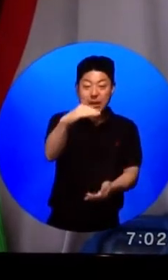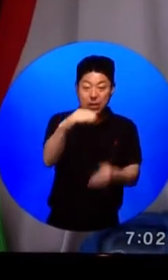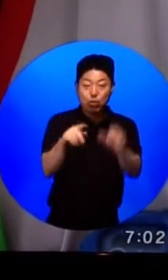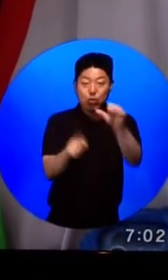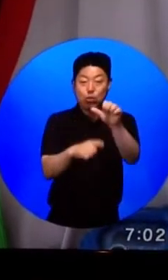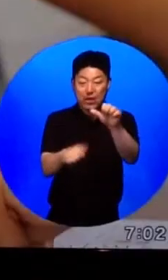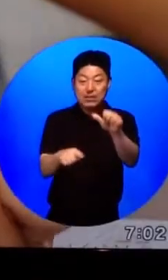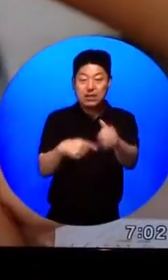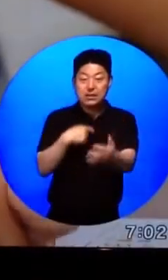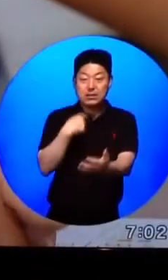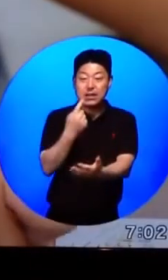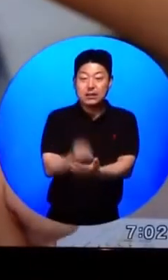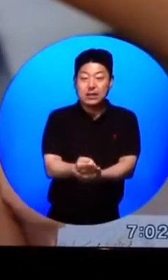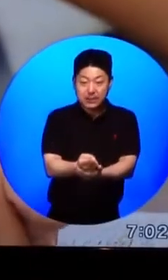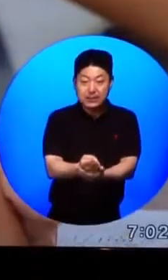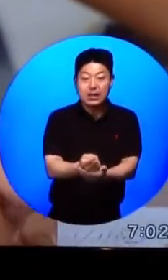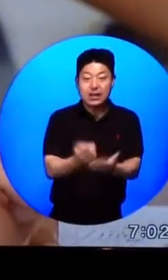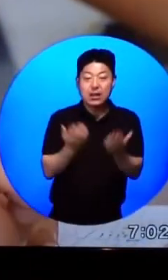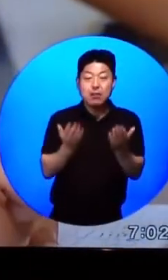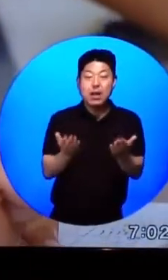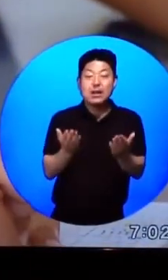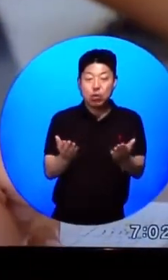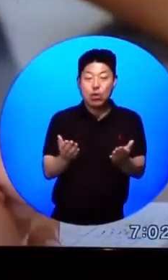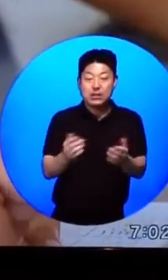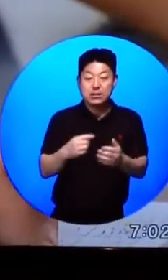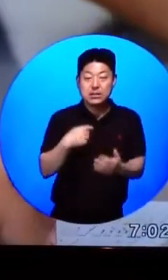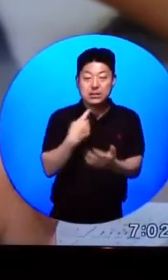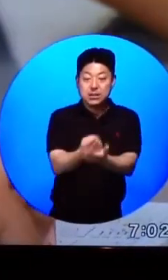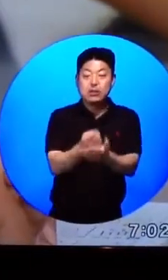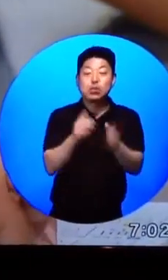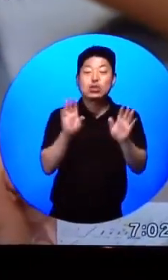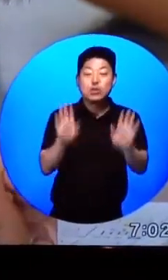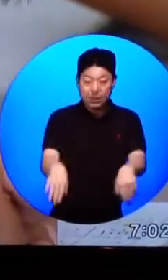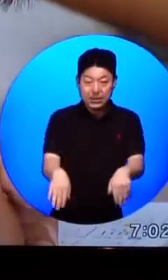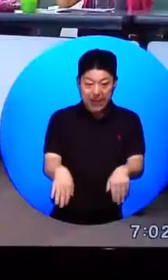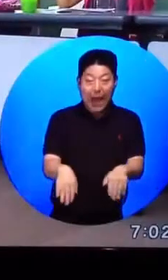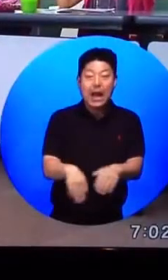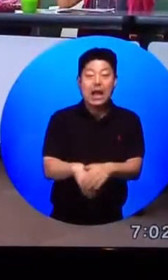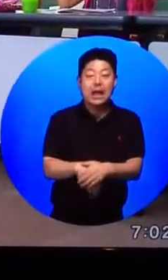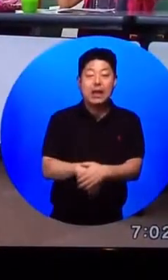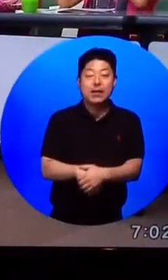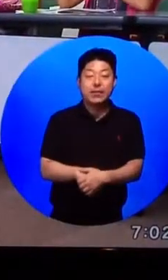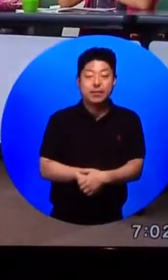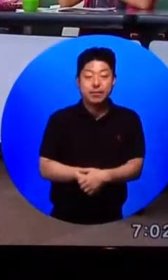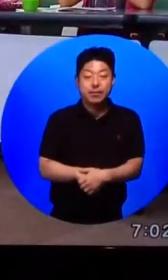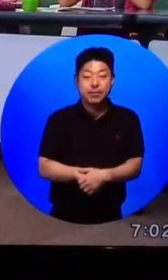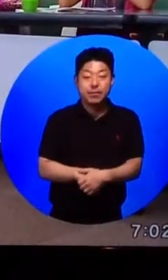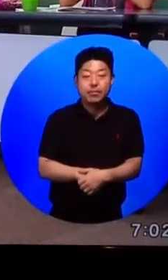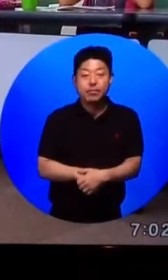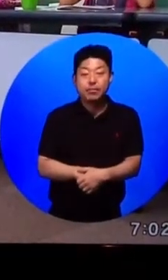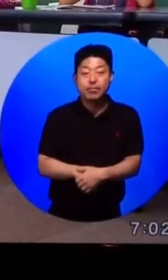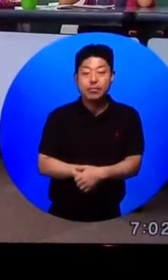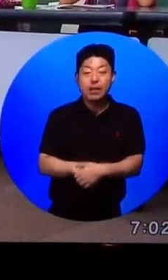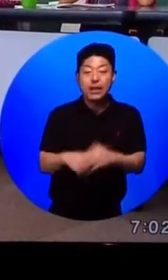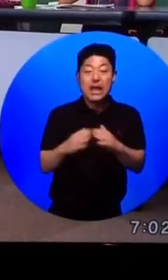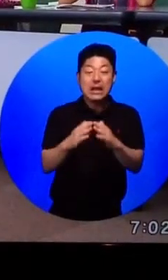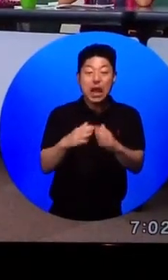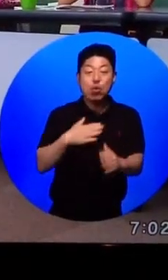つ小学3年生から中学1年生までの5人が参加して勉強に取り組んでいました。